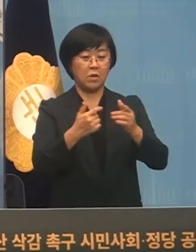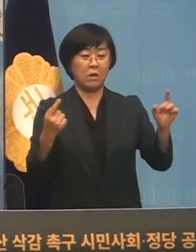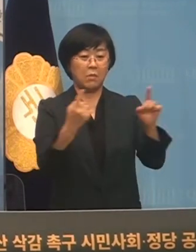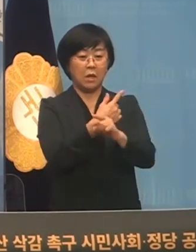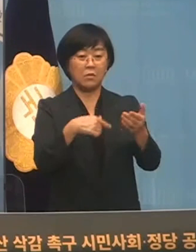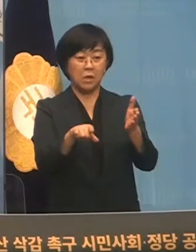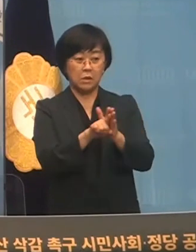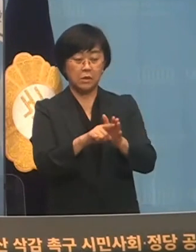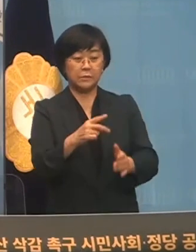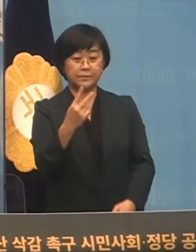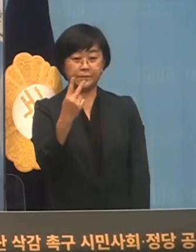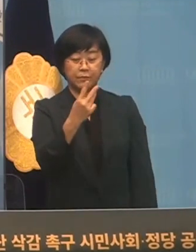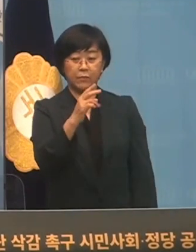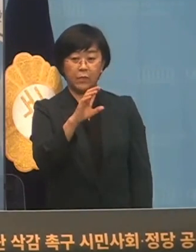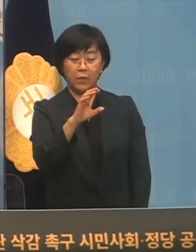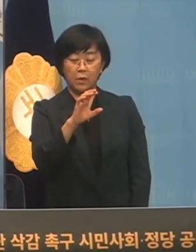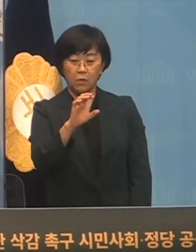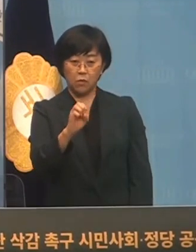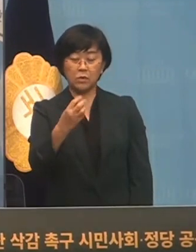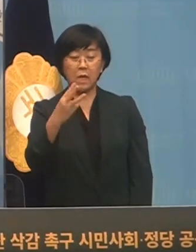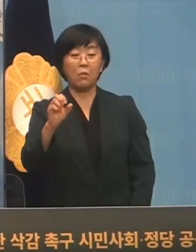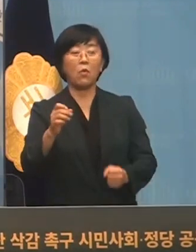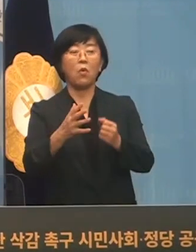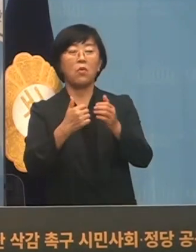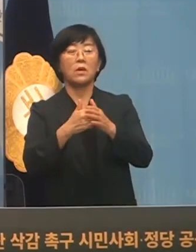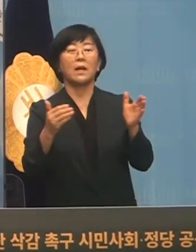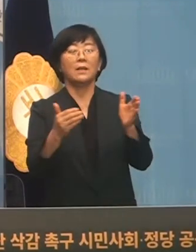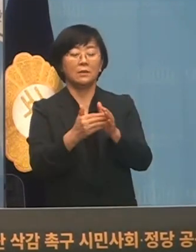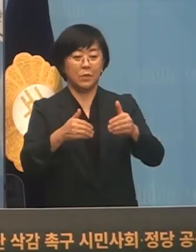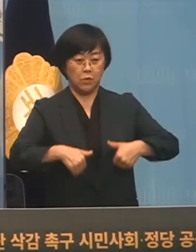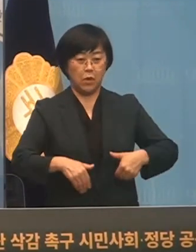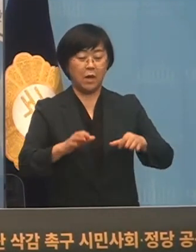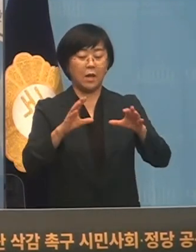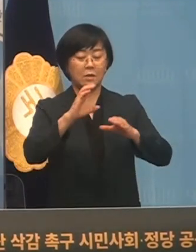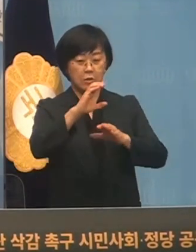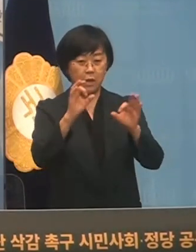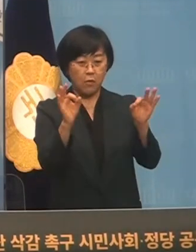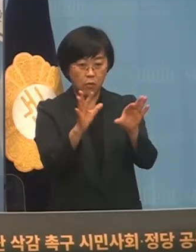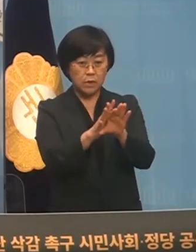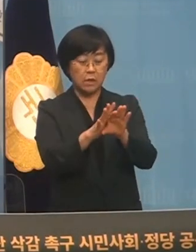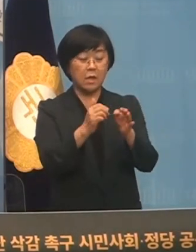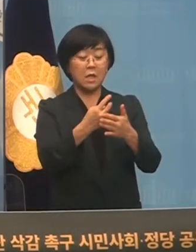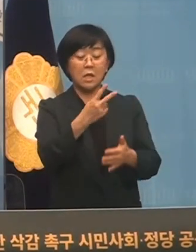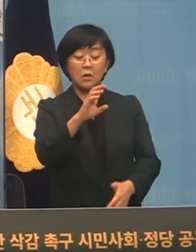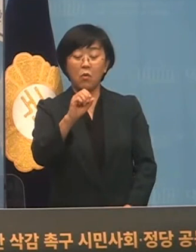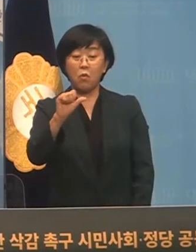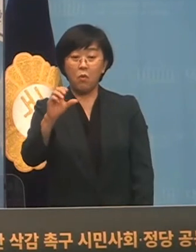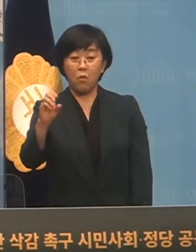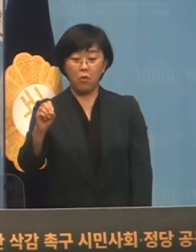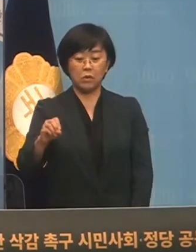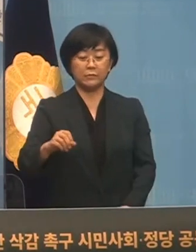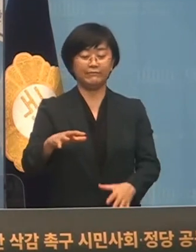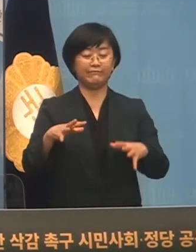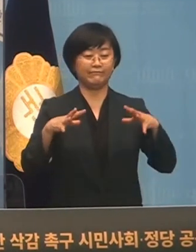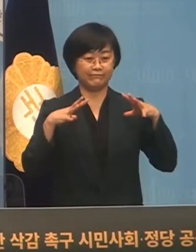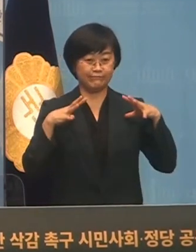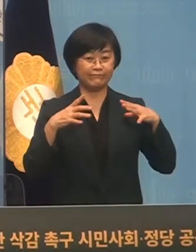위해서 2030년까지 탄소탄을 해야만 합니다. 그럼에도 2050년을 자랑스럽게